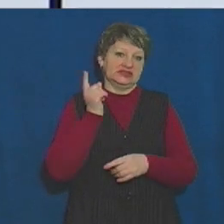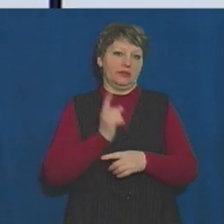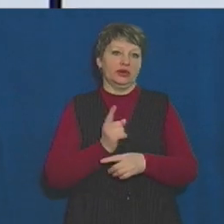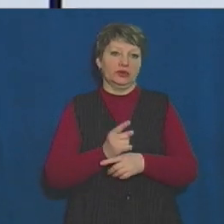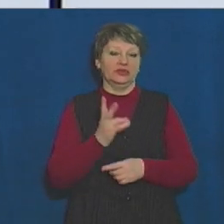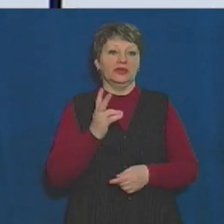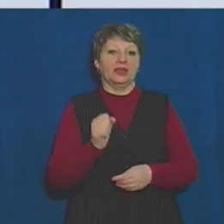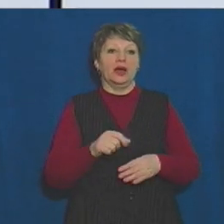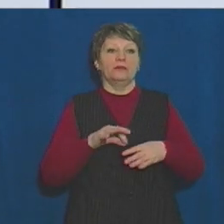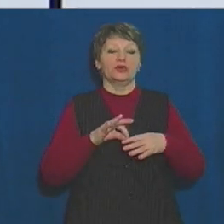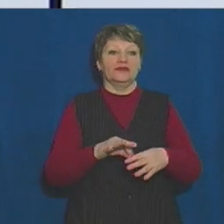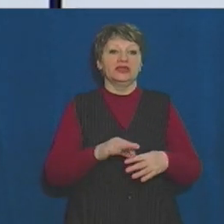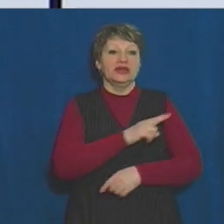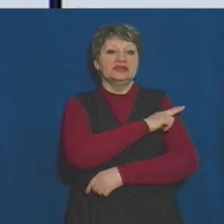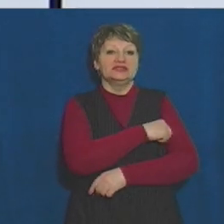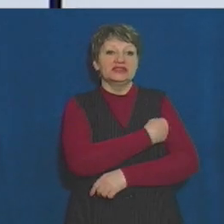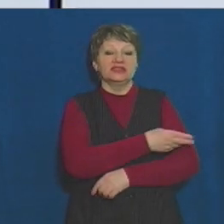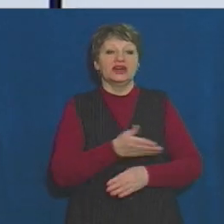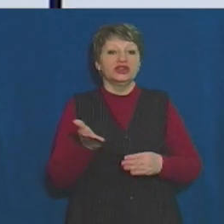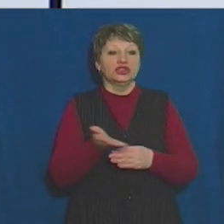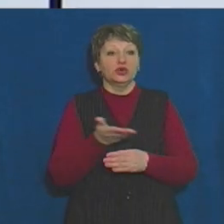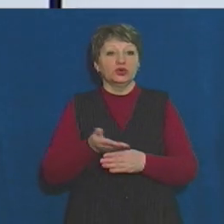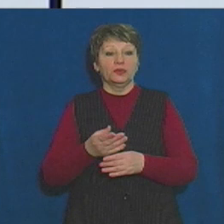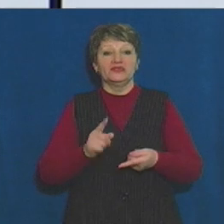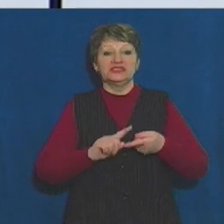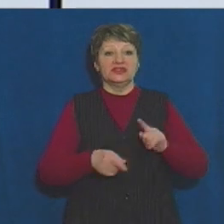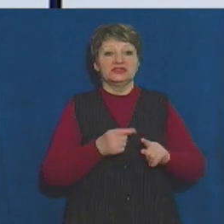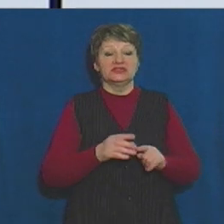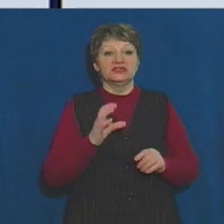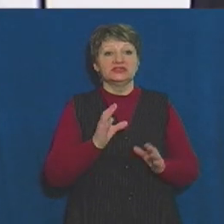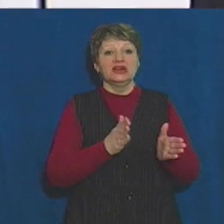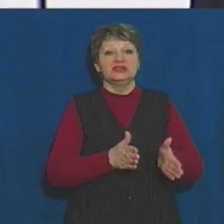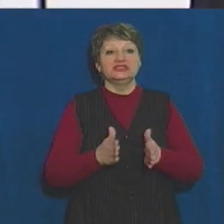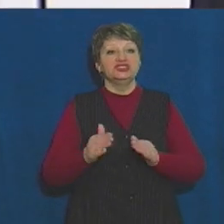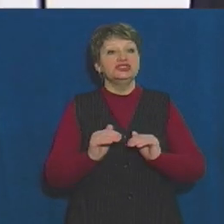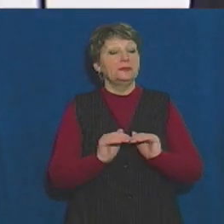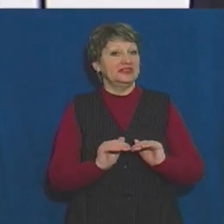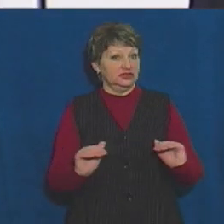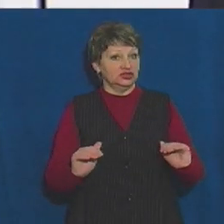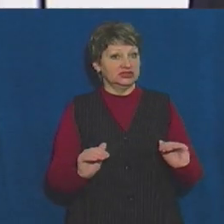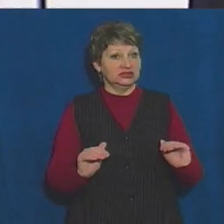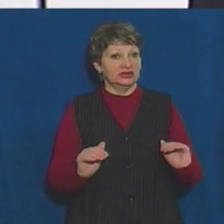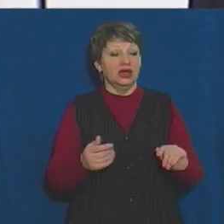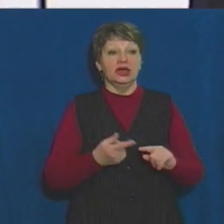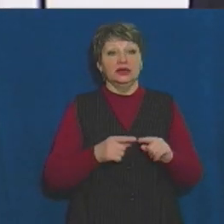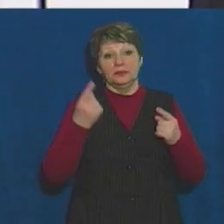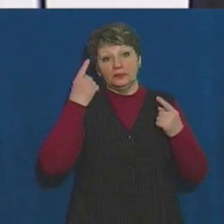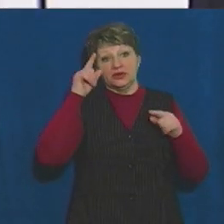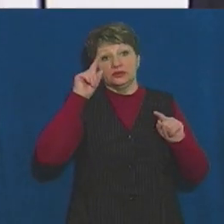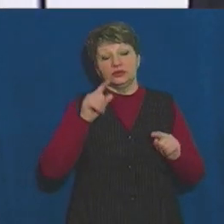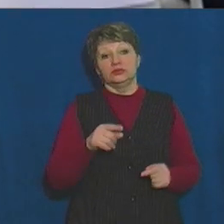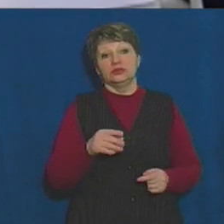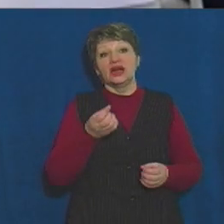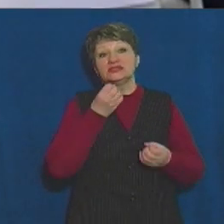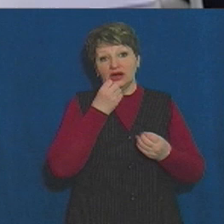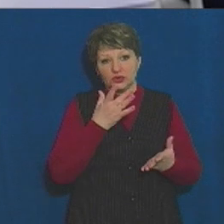проведення санітарних рубок в зв'язку з режимом тиші. Цей режим тиші придуманий для того, він придуманий з хорошою